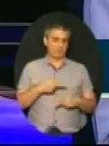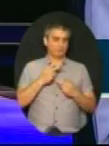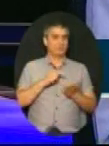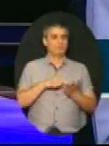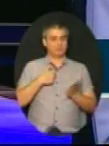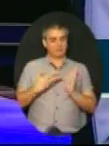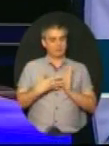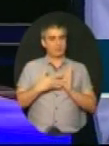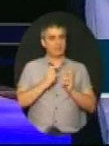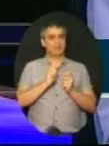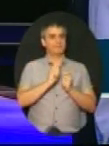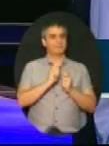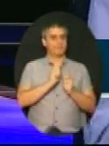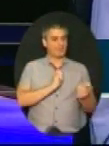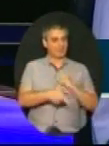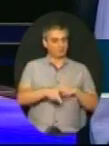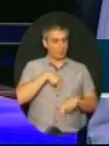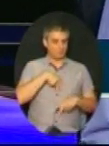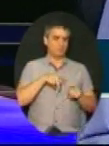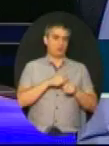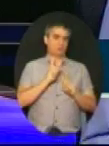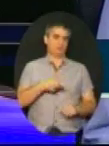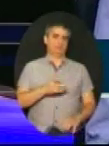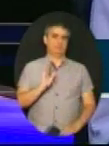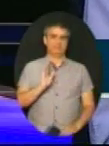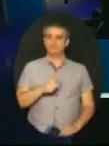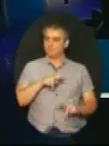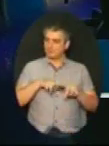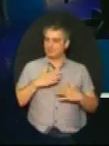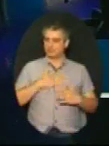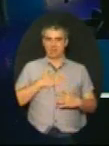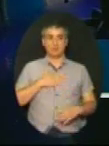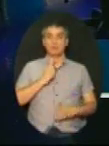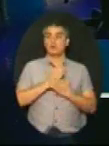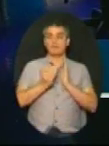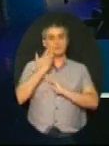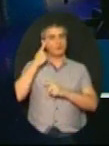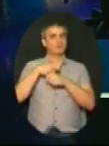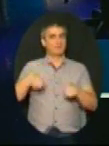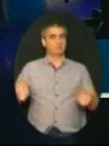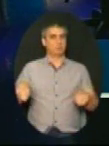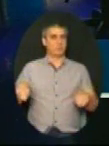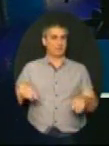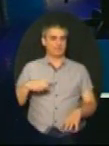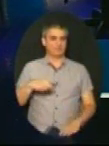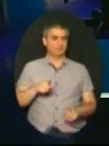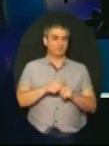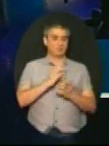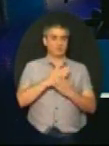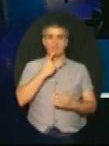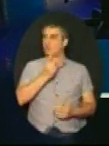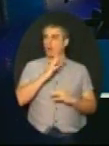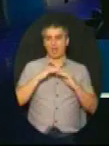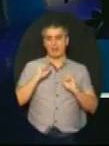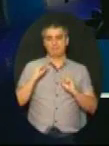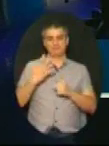הייתי בודק אם התשלום, הריטיינר הוא כמו שצריך. זה את השאלה. בכל זאת... מראש ובין זמן. כמו שאמרנו, המכות... לא על